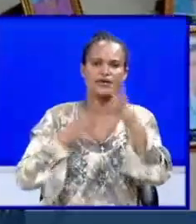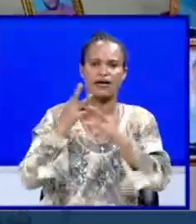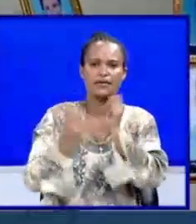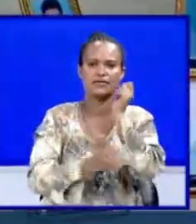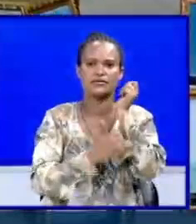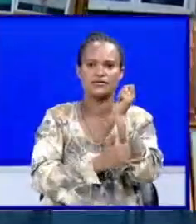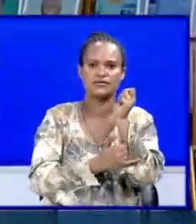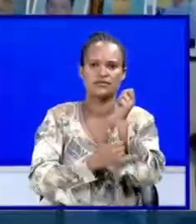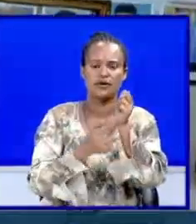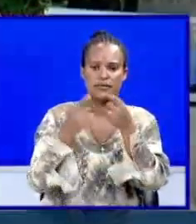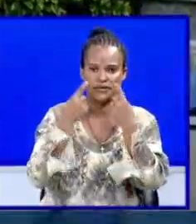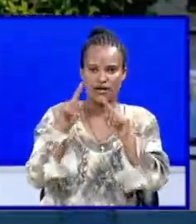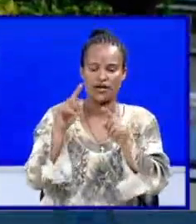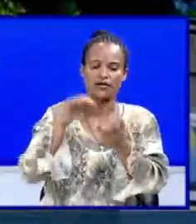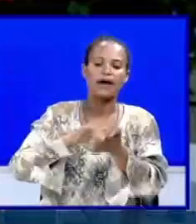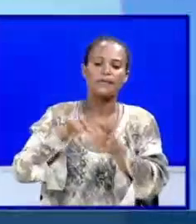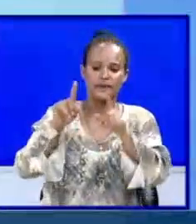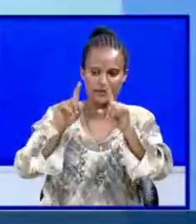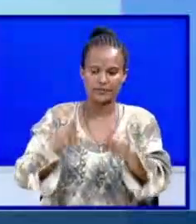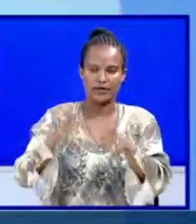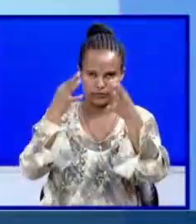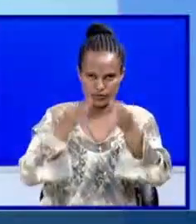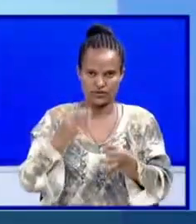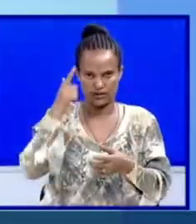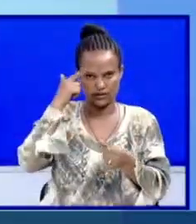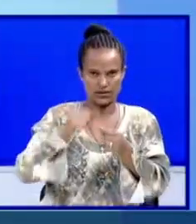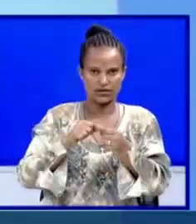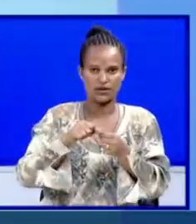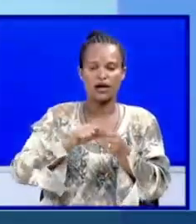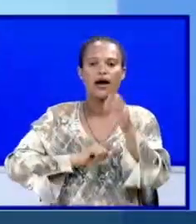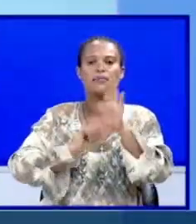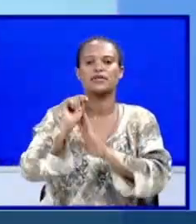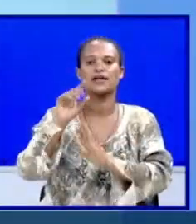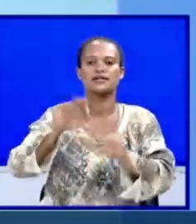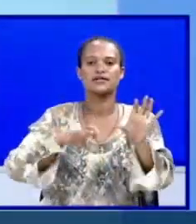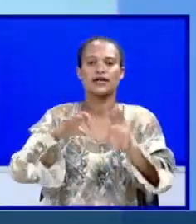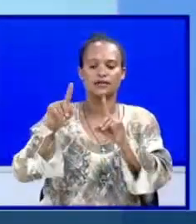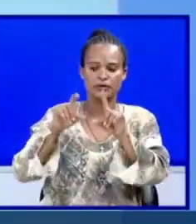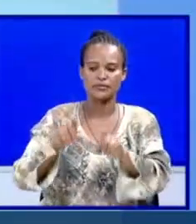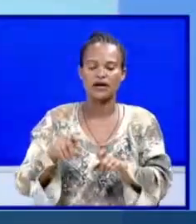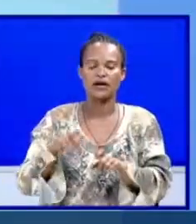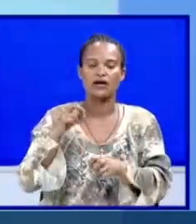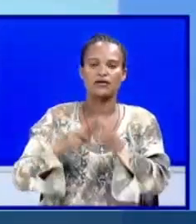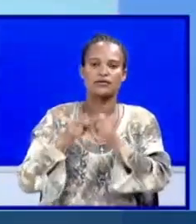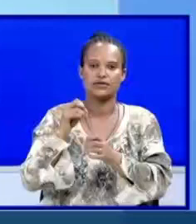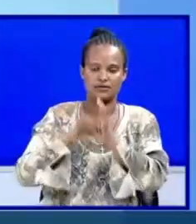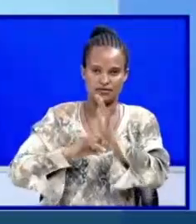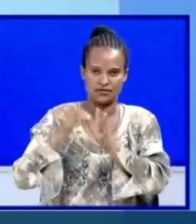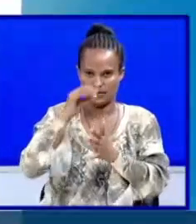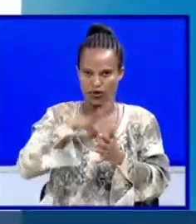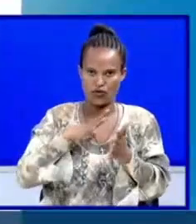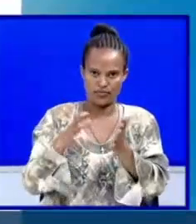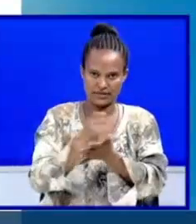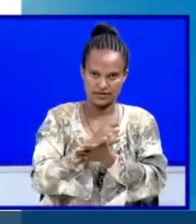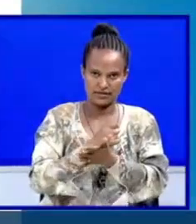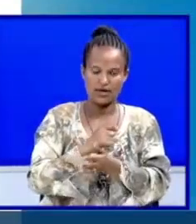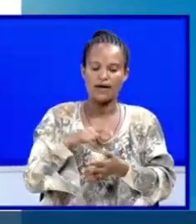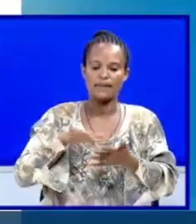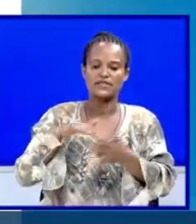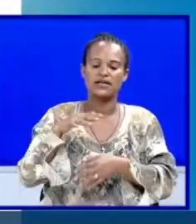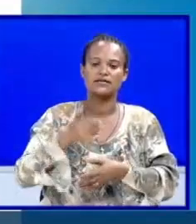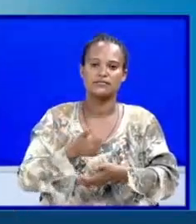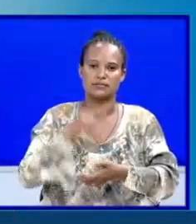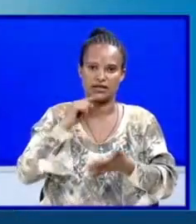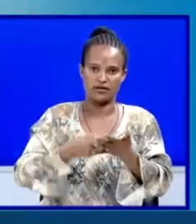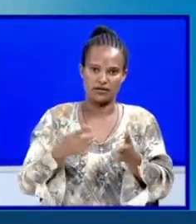ተነፅገን ዳግም ንክምርመር ከም ዝተወሰነን ይዝከር። ኣብ ትግራይ ንዝካየድ ምርመራ ገበናት ጥሕሰት ሰብኣዊ መሰላት ኣብ መፅናዕቲ ተደገፈ